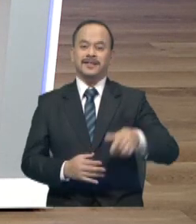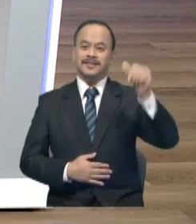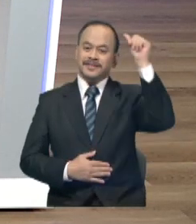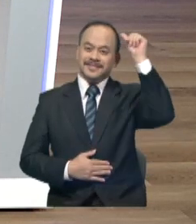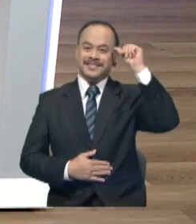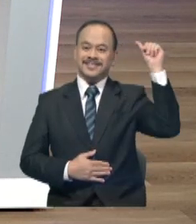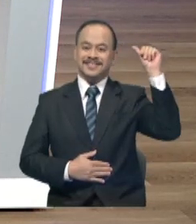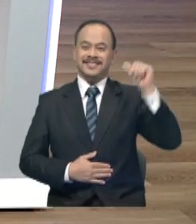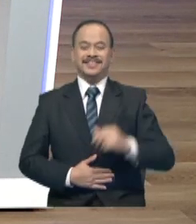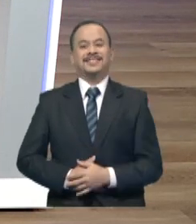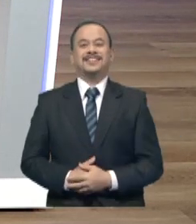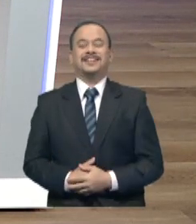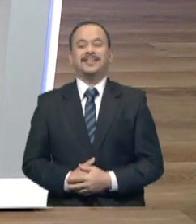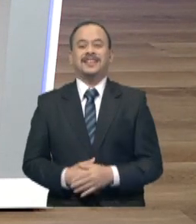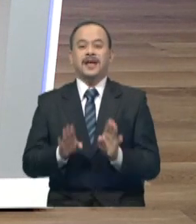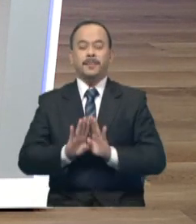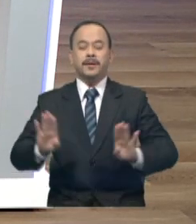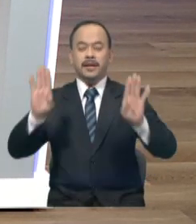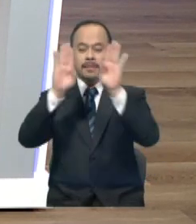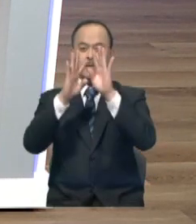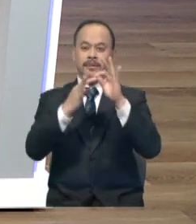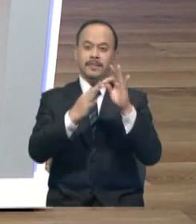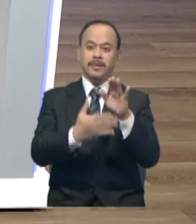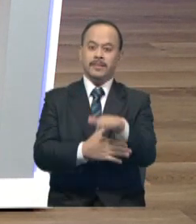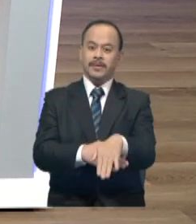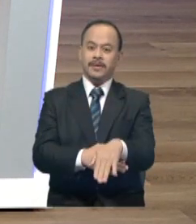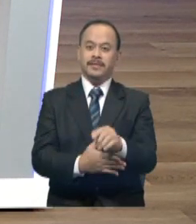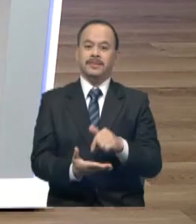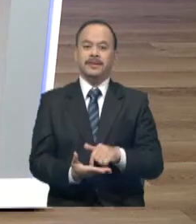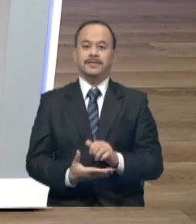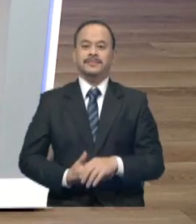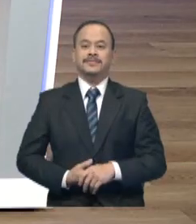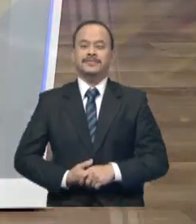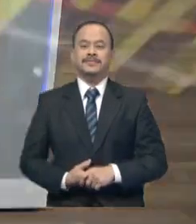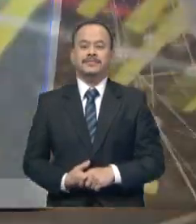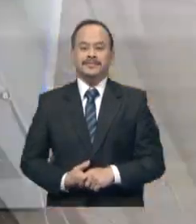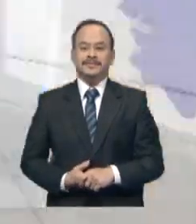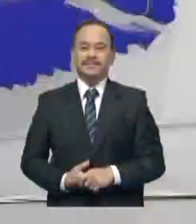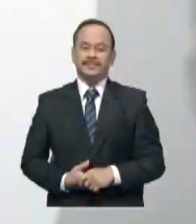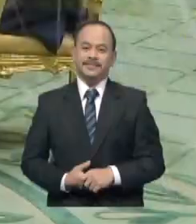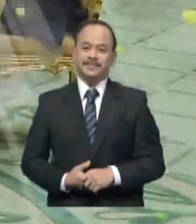Dan saya Rofizah Haji Mahmud. Berita-berita utama malam ini.